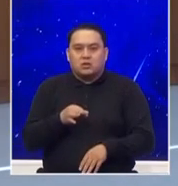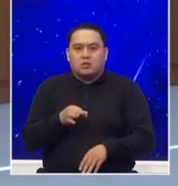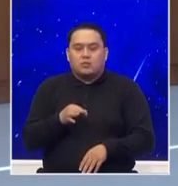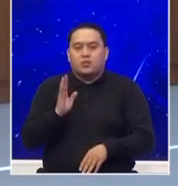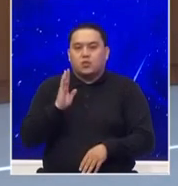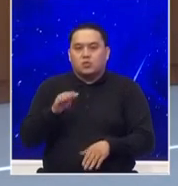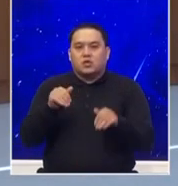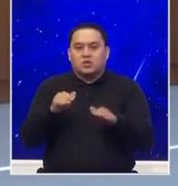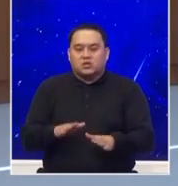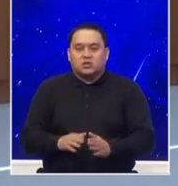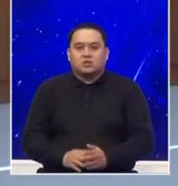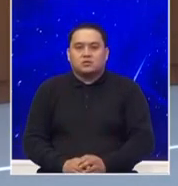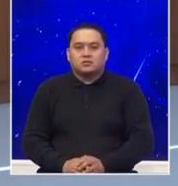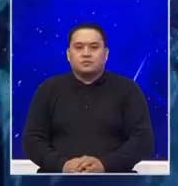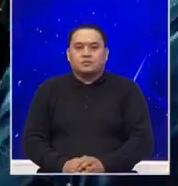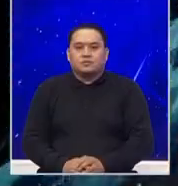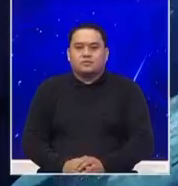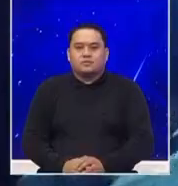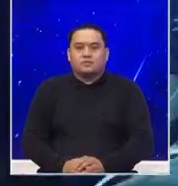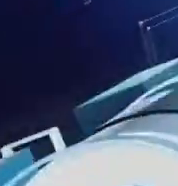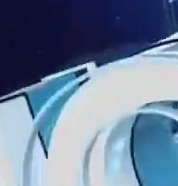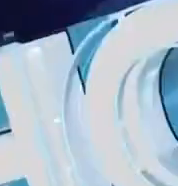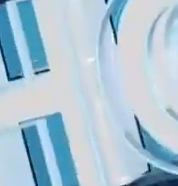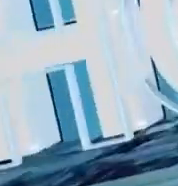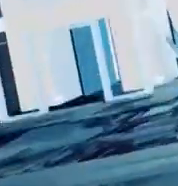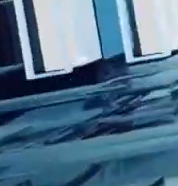будет решаться в пределах наших компетенций.